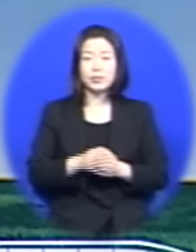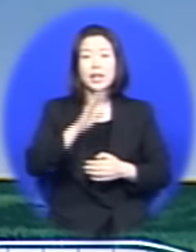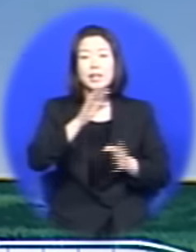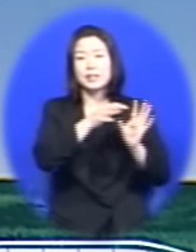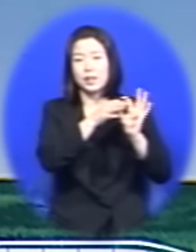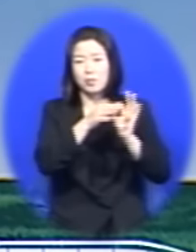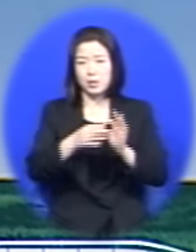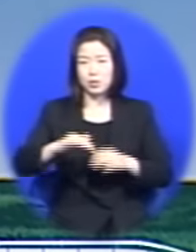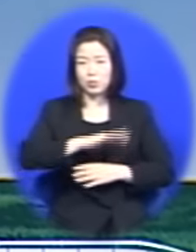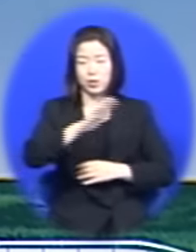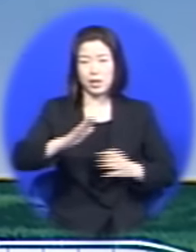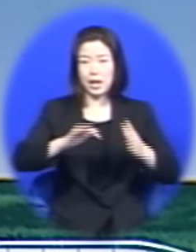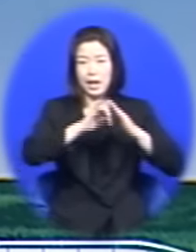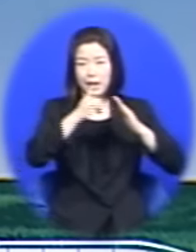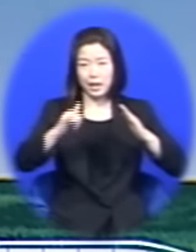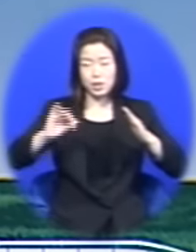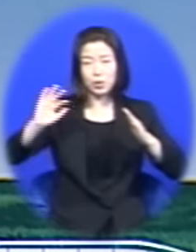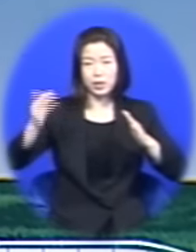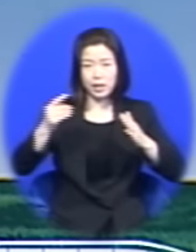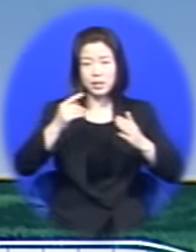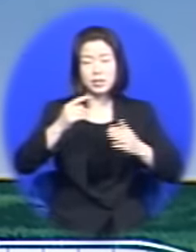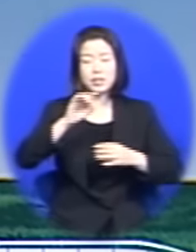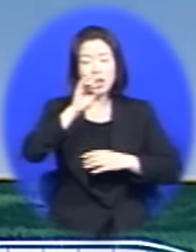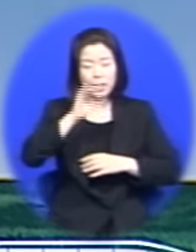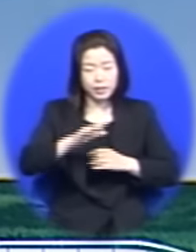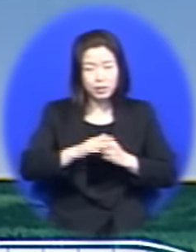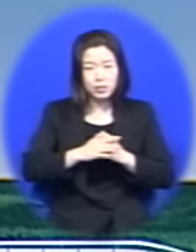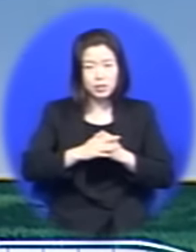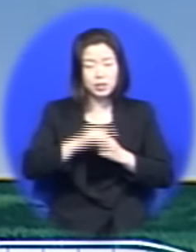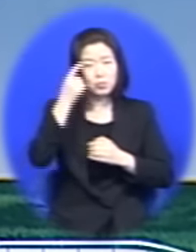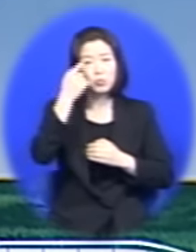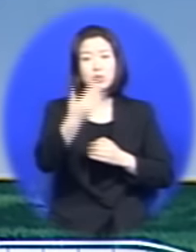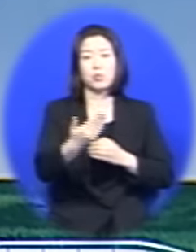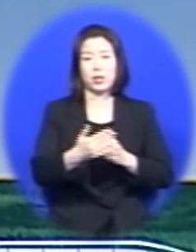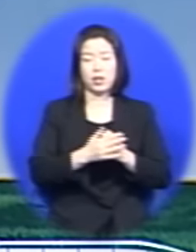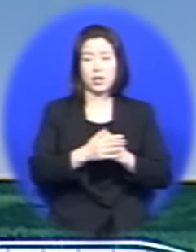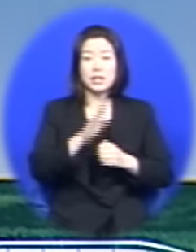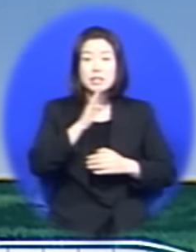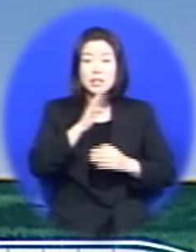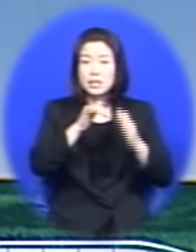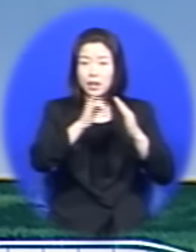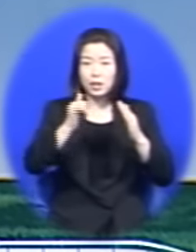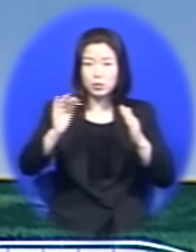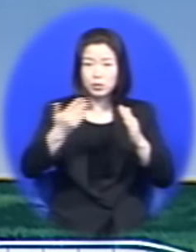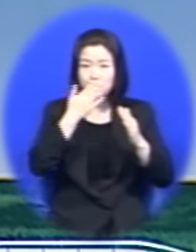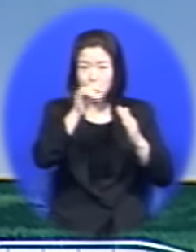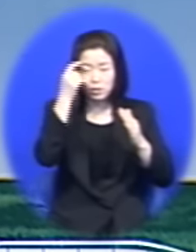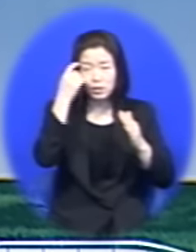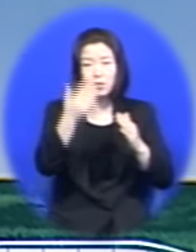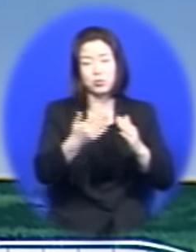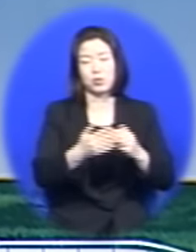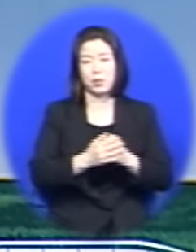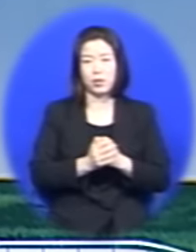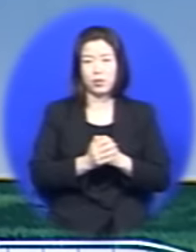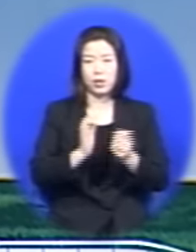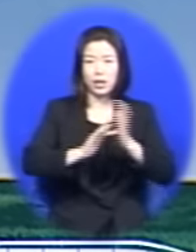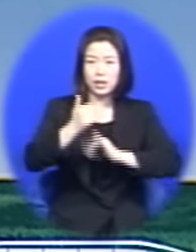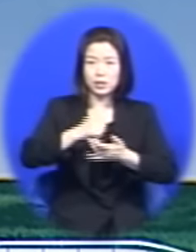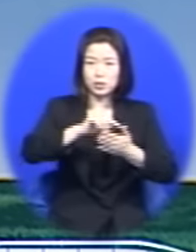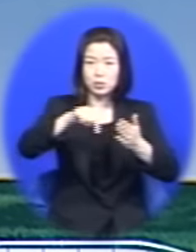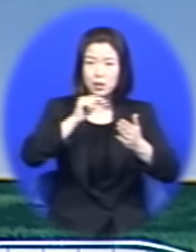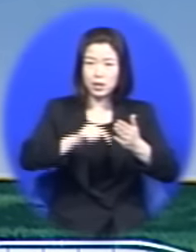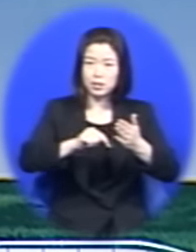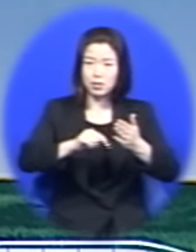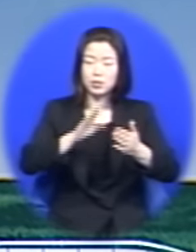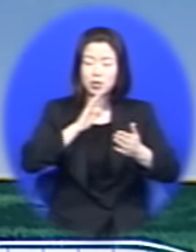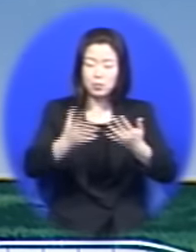그러면서 우리가 가족이 될 건지를 묻는 거예요. 우리가 진짜 가족이 될 건지, 예수님 안에서 정말 하나가 될